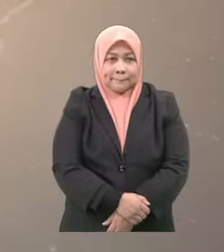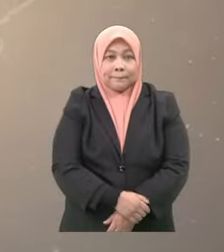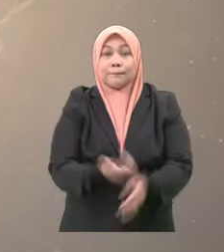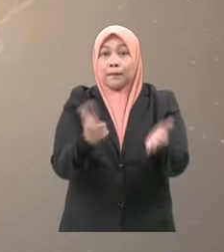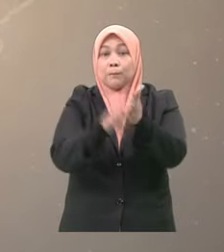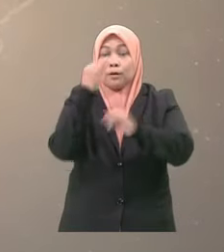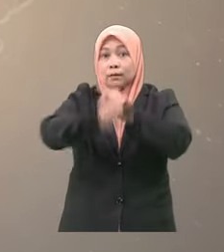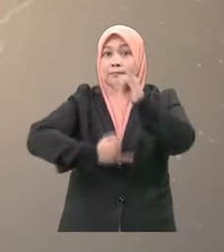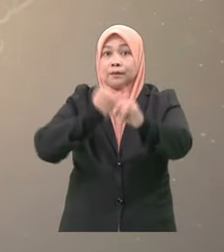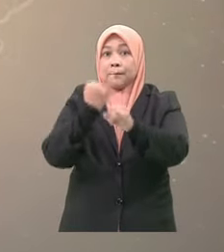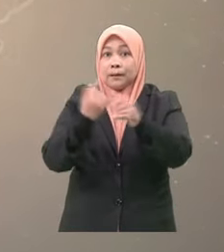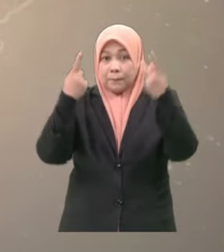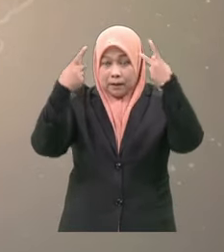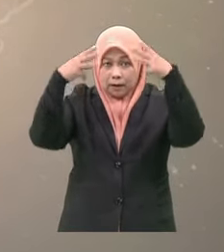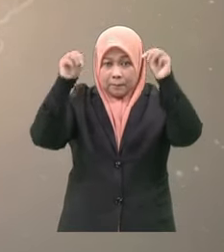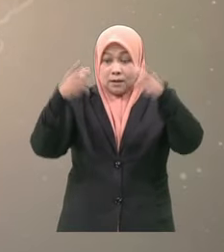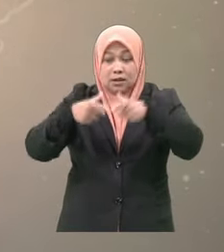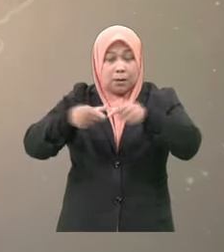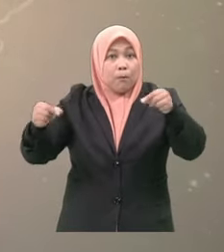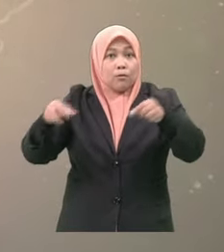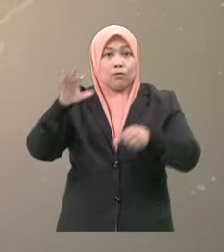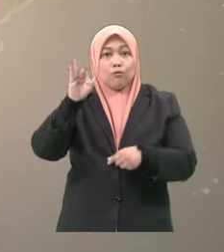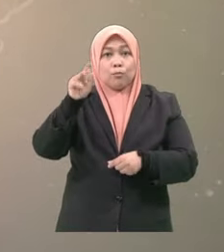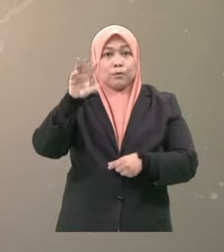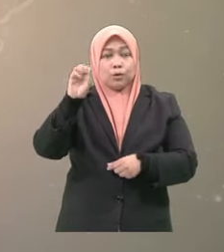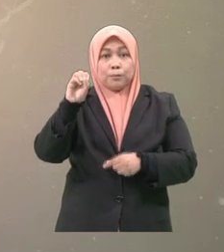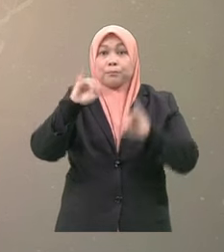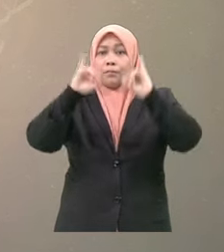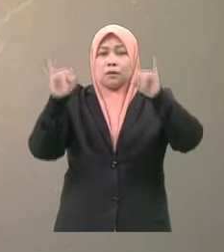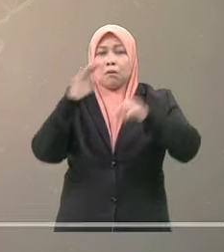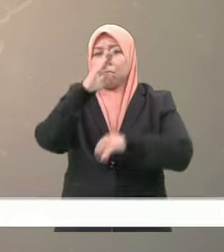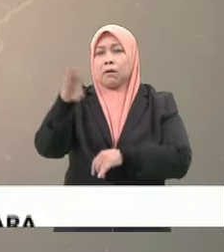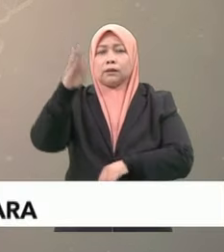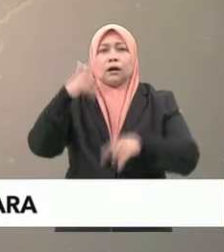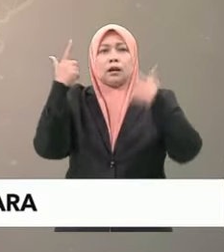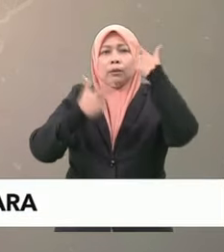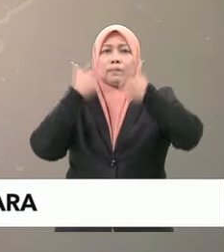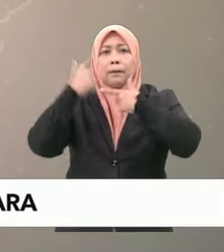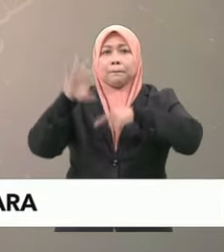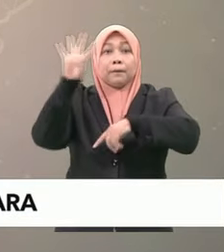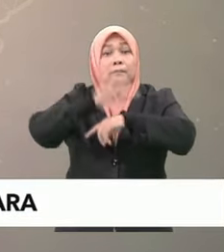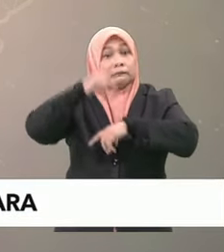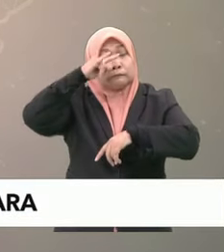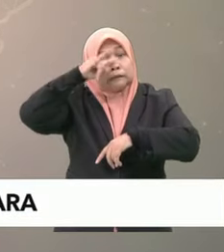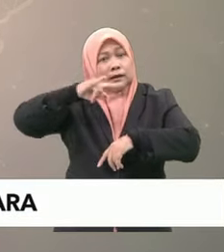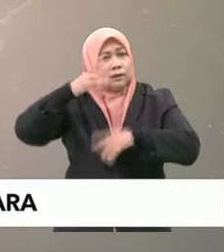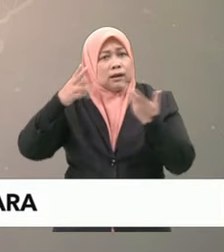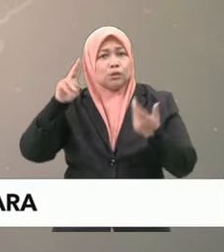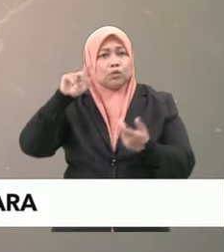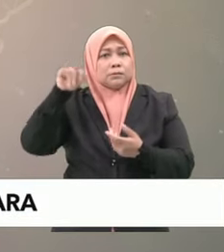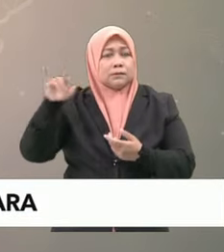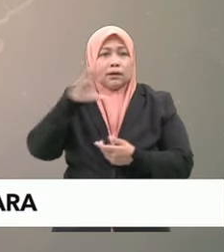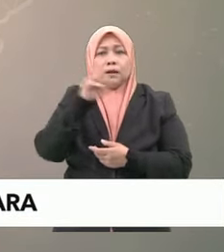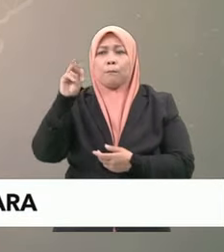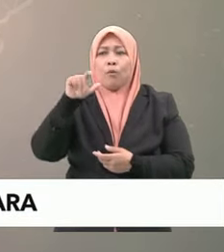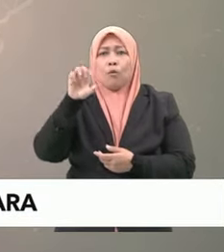laporan antarabangsa Perdana Menteri jepun fumio kishida pada jumaat membatalkan lawatan empat hari ke Kazakhstan Uzbekistan